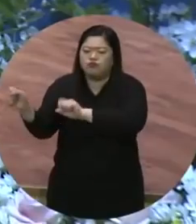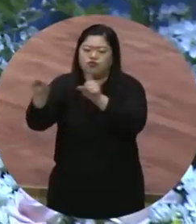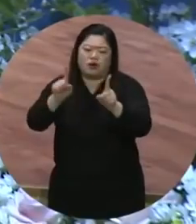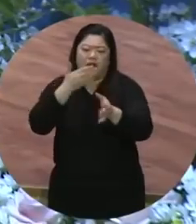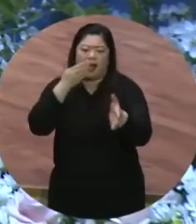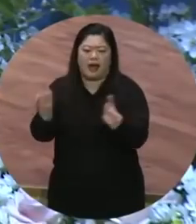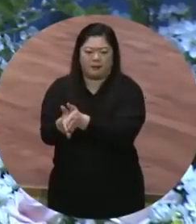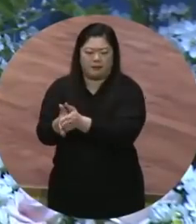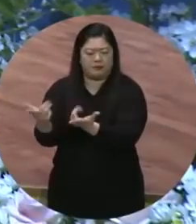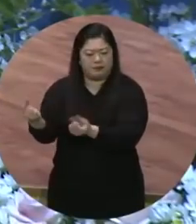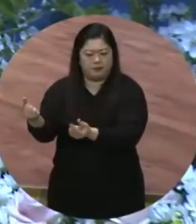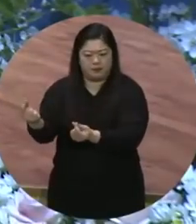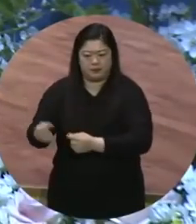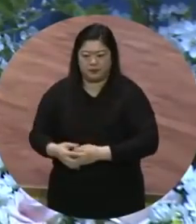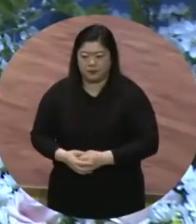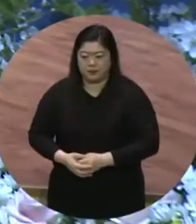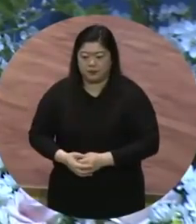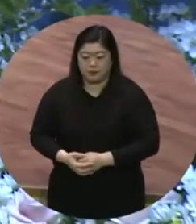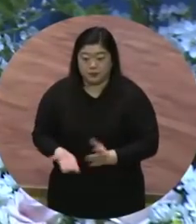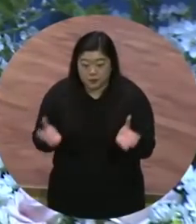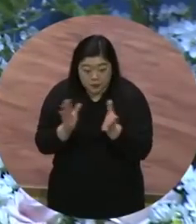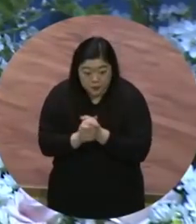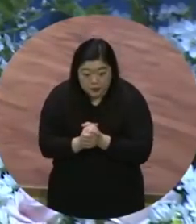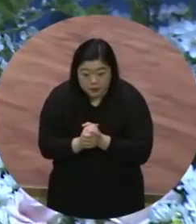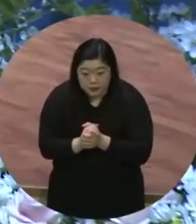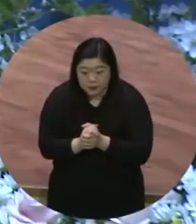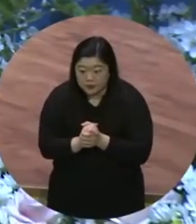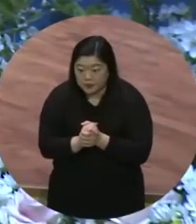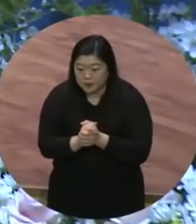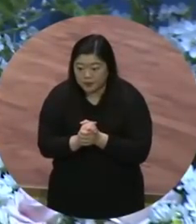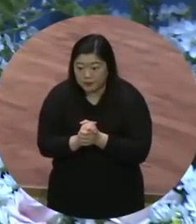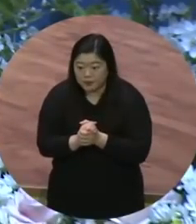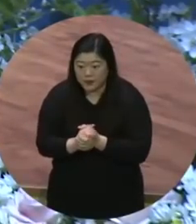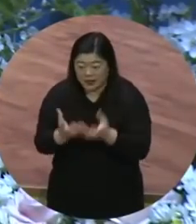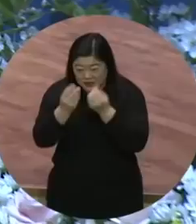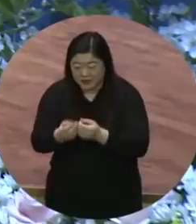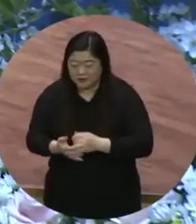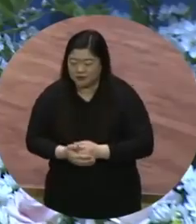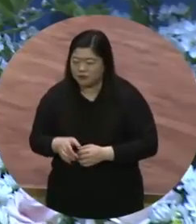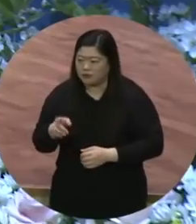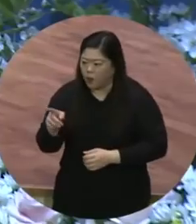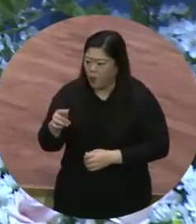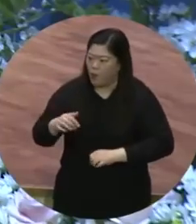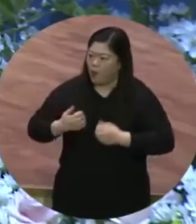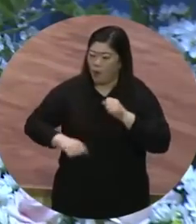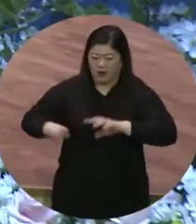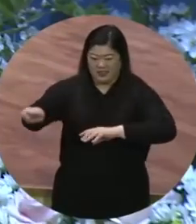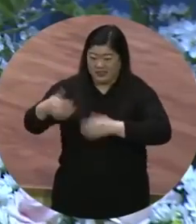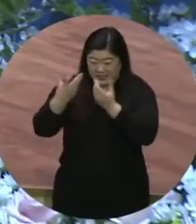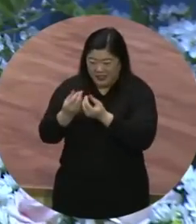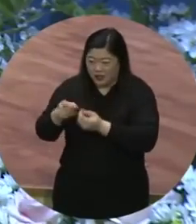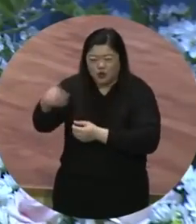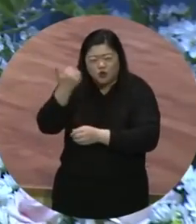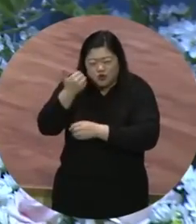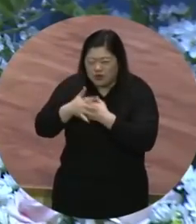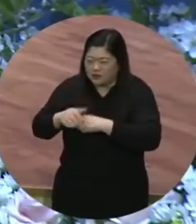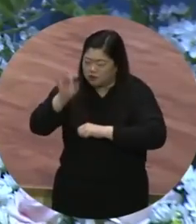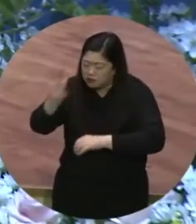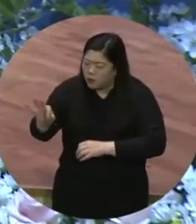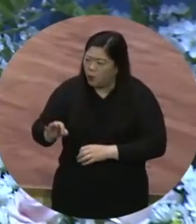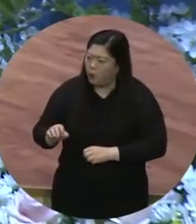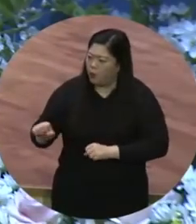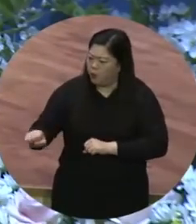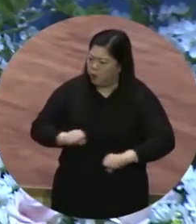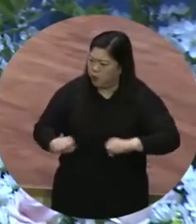참모습이에요. 아멘. 야, 저분 보니까 진짜 생동감 있네. 활기가 있네. 정말